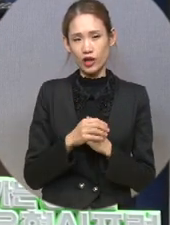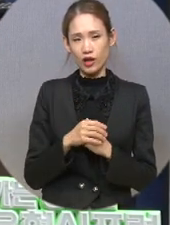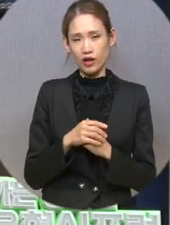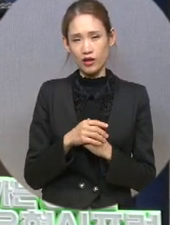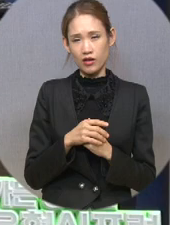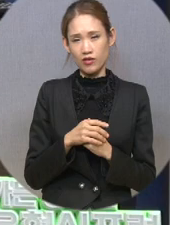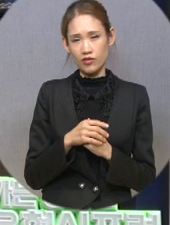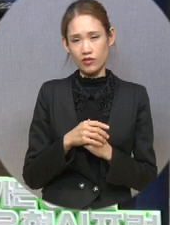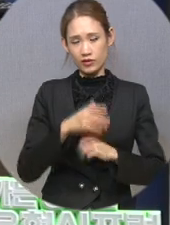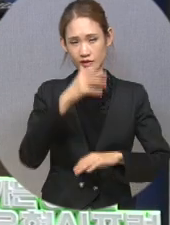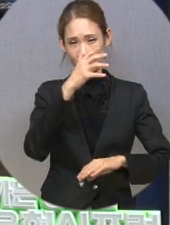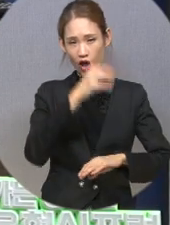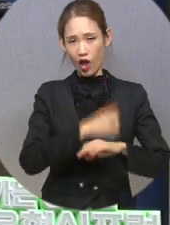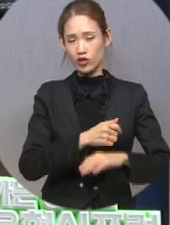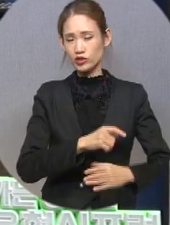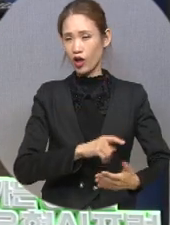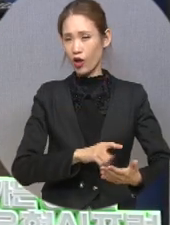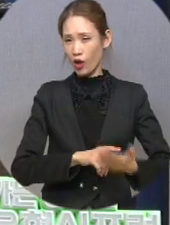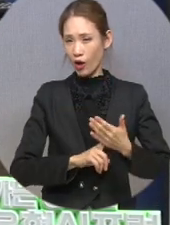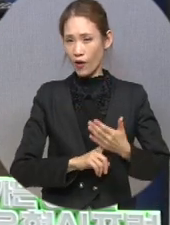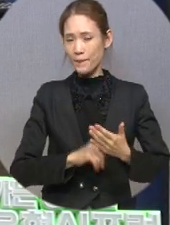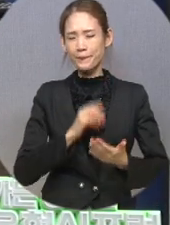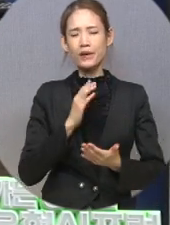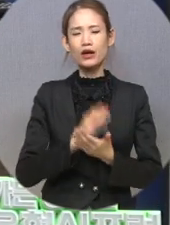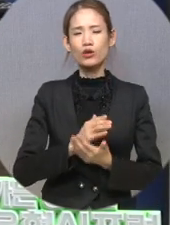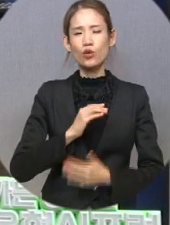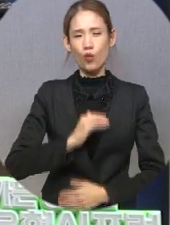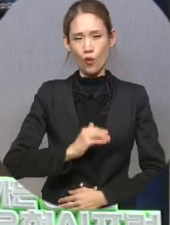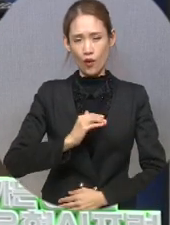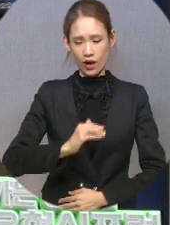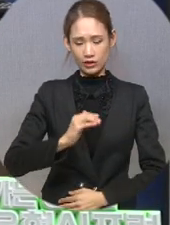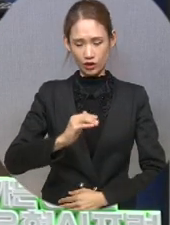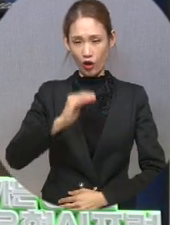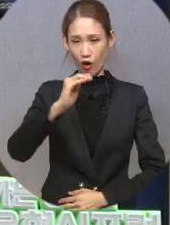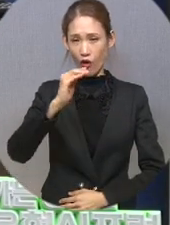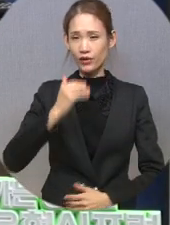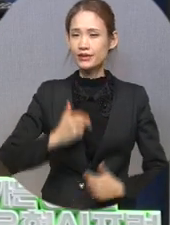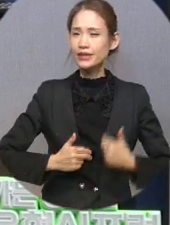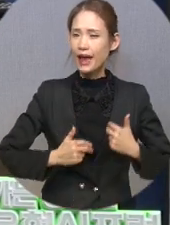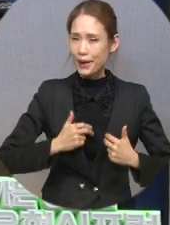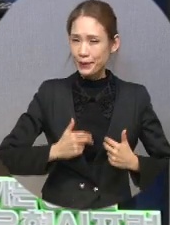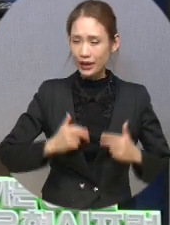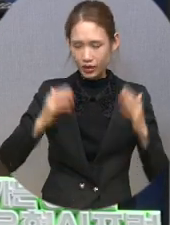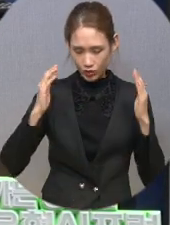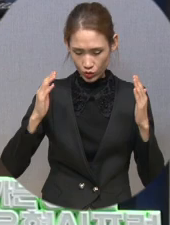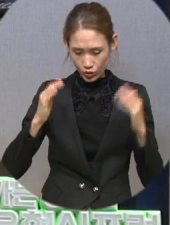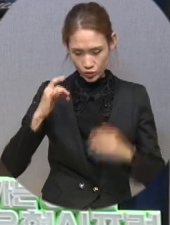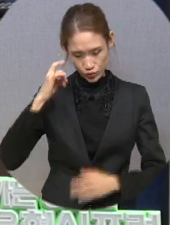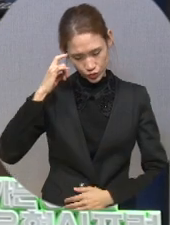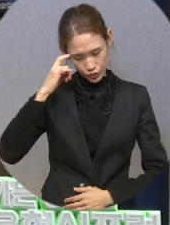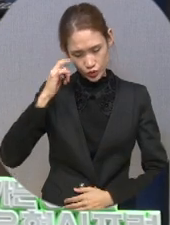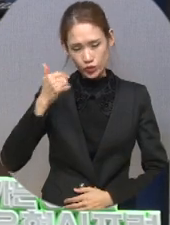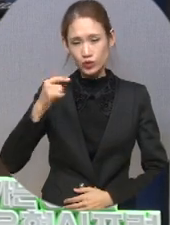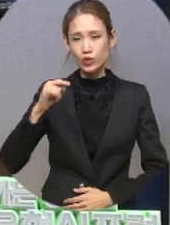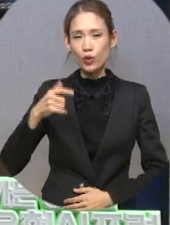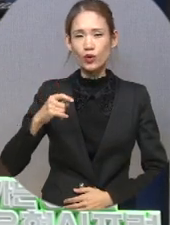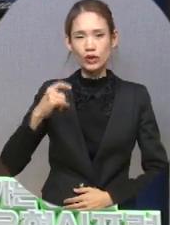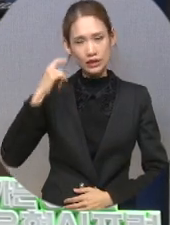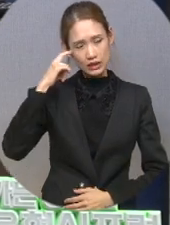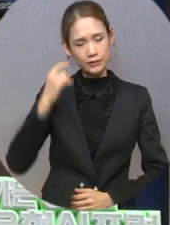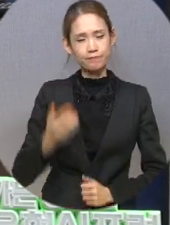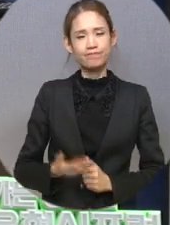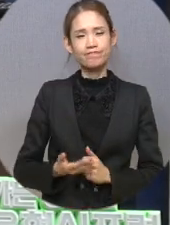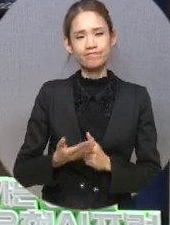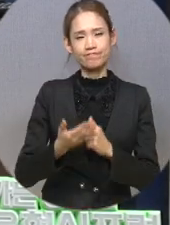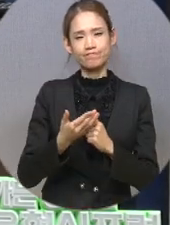것은 성적 결과가 아니라 그 과정을 재미있게 공부함으로써 삶을 살아가는데 논리적 사고력을 키워나가는 공부라고